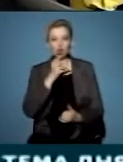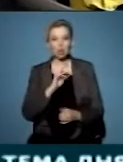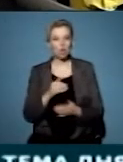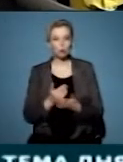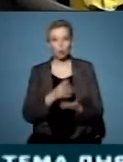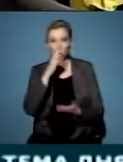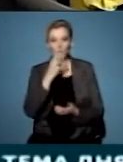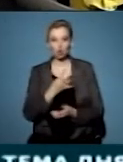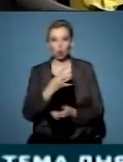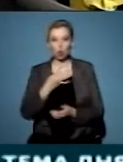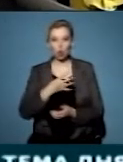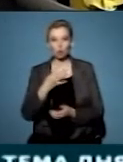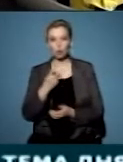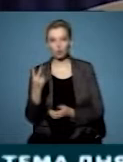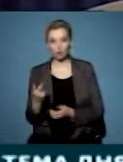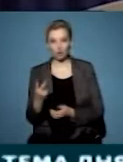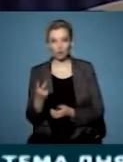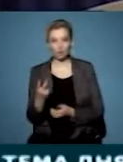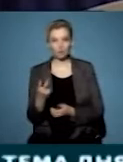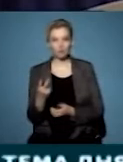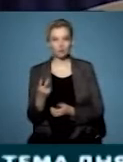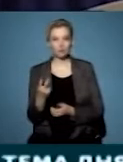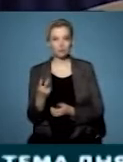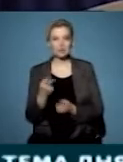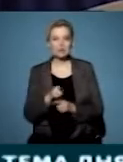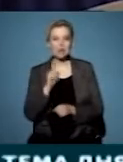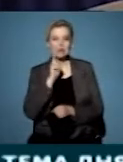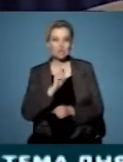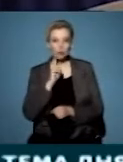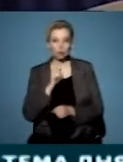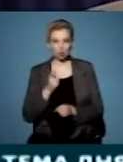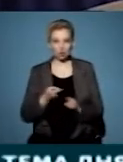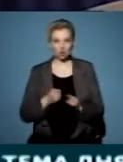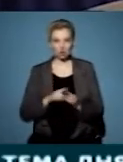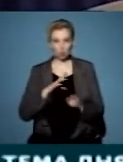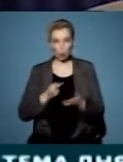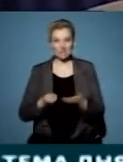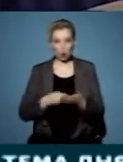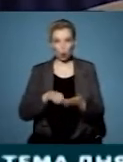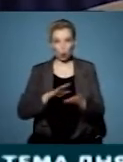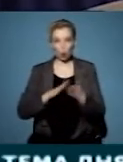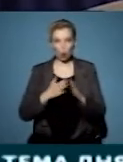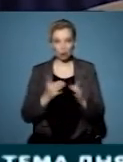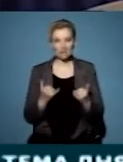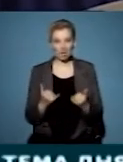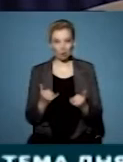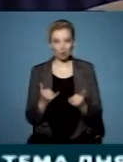обслуговуються маршрути 40-й і 42-й. Ці тимчасові були заключені угоди.